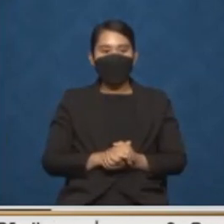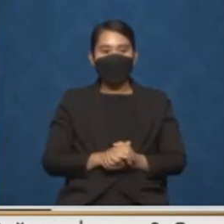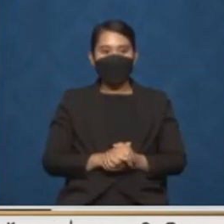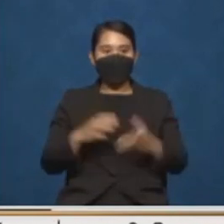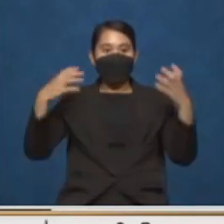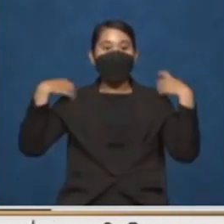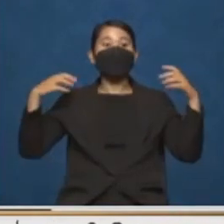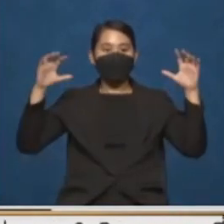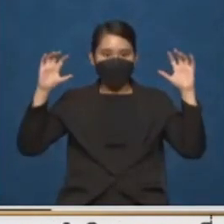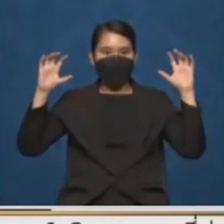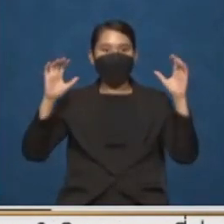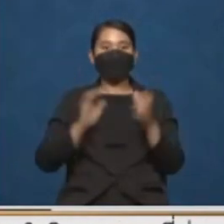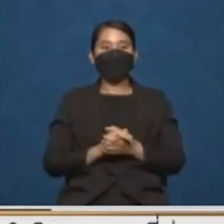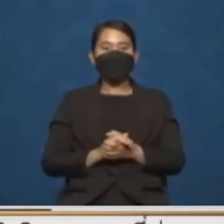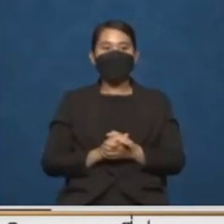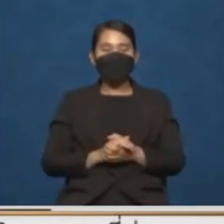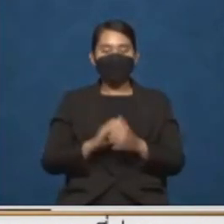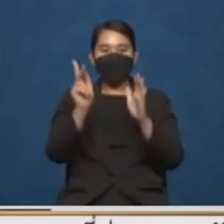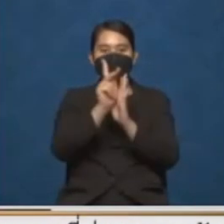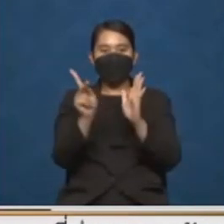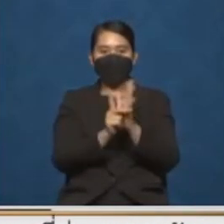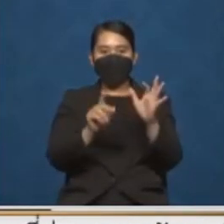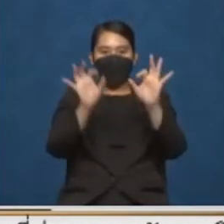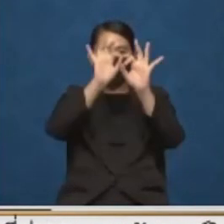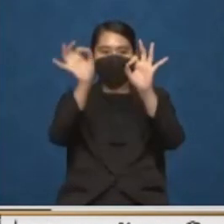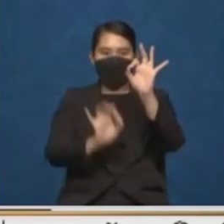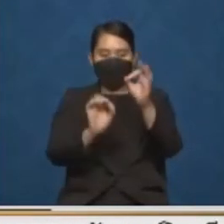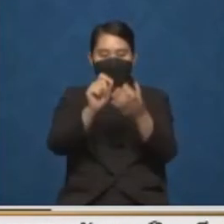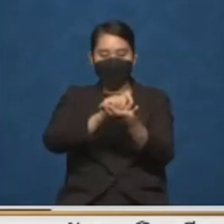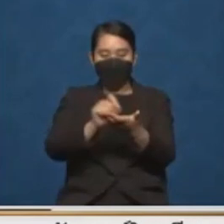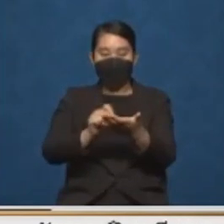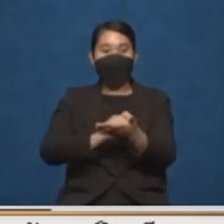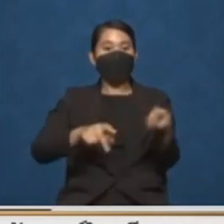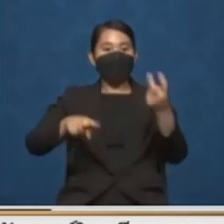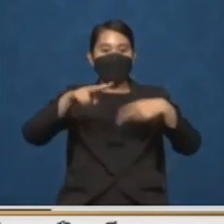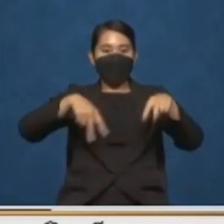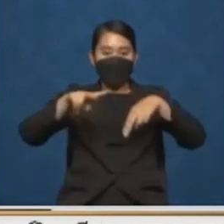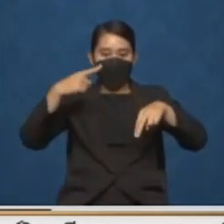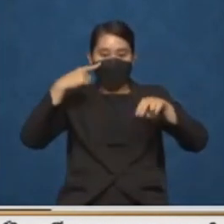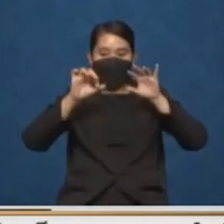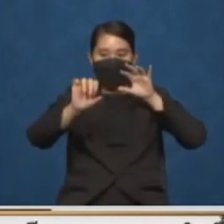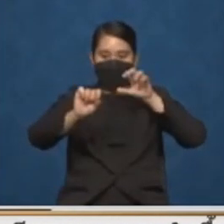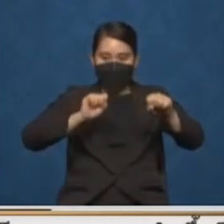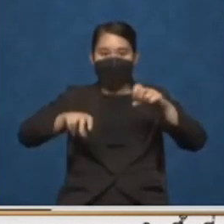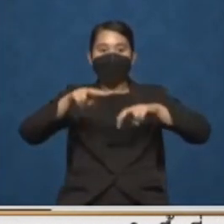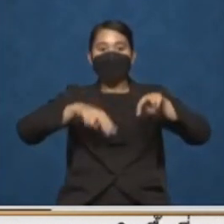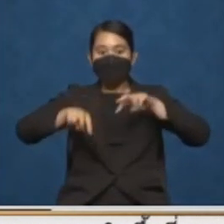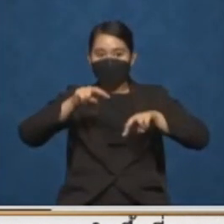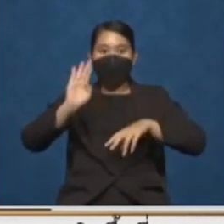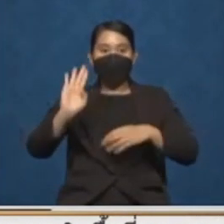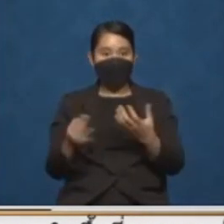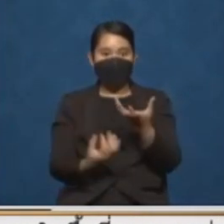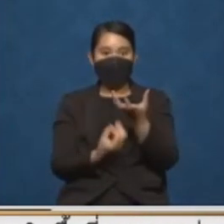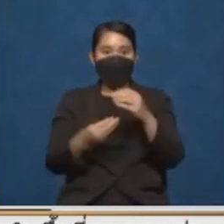ารนะครั ทางราชการได้ร่างกฎหมายขึ้นมาเพื่อควบคุมเพื่อควบคมบริหารจดการพกกระท่อม